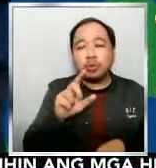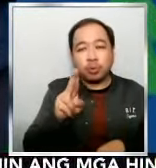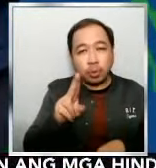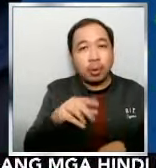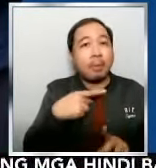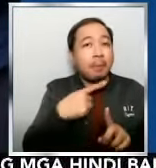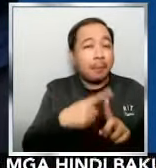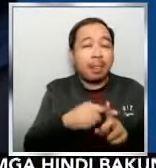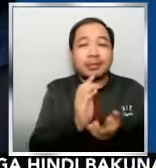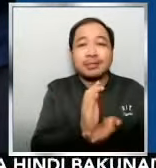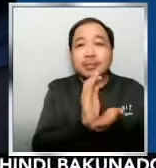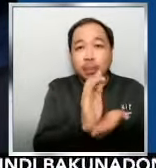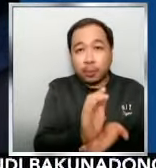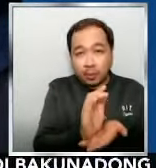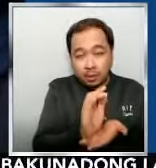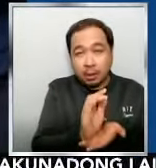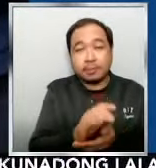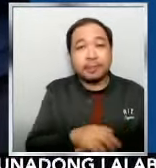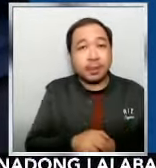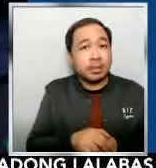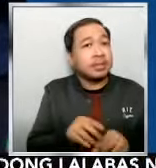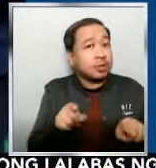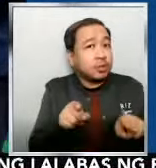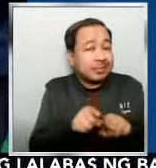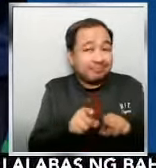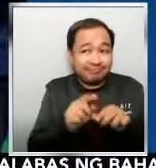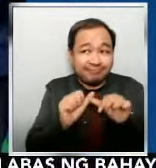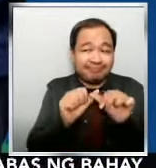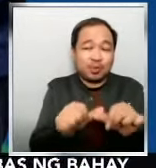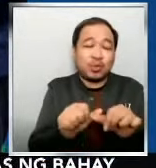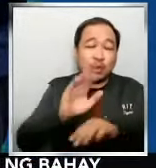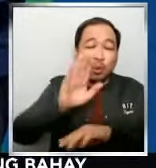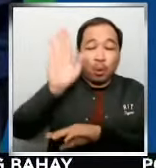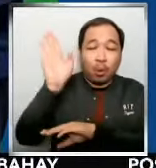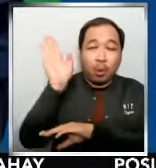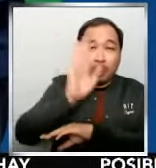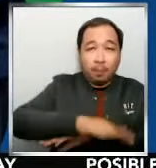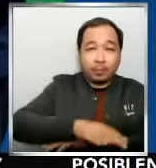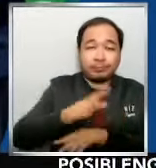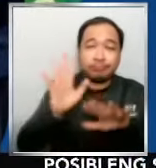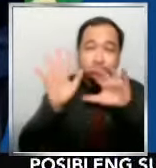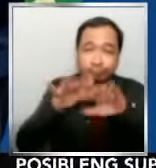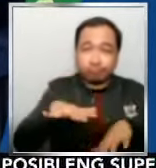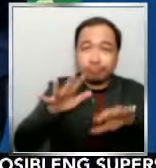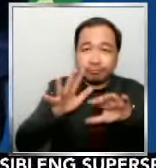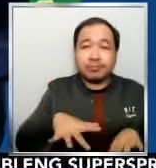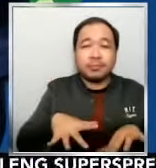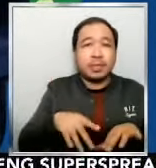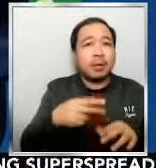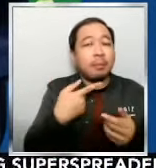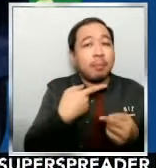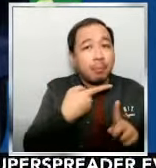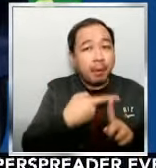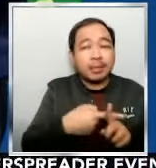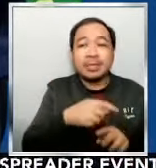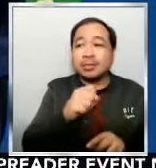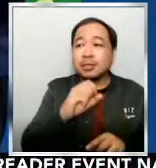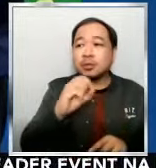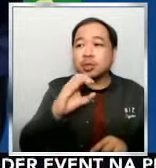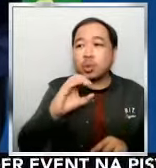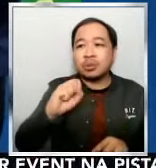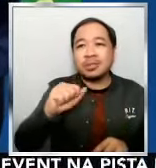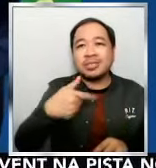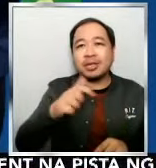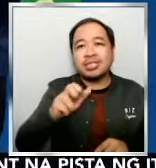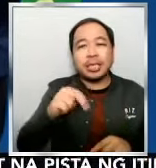Zamboanga Peninsula. Maranasan yan hanggang sa hapon at madadagdagan na itong Soccsaryen, Davao Region at dyan sa may